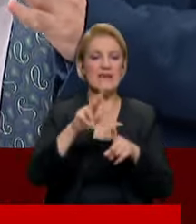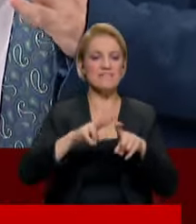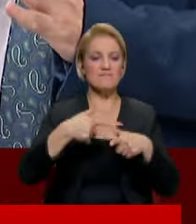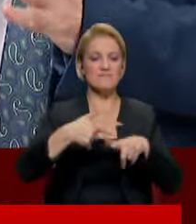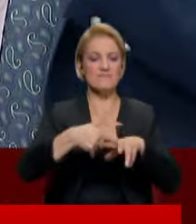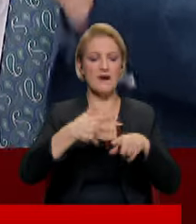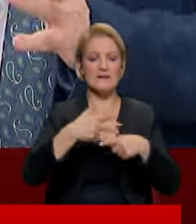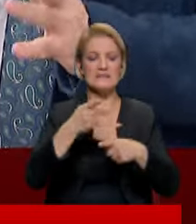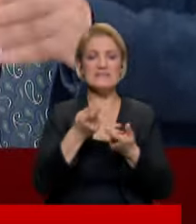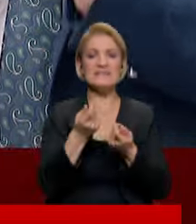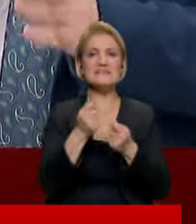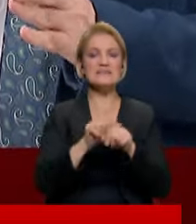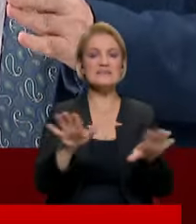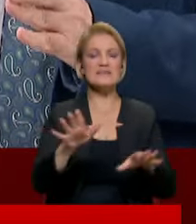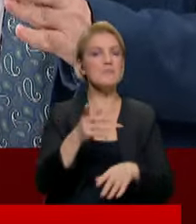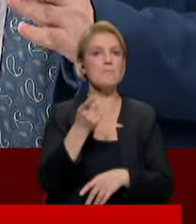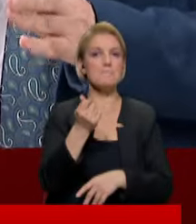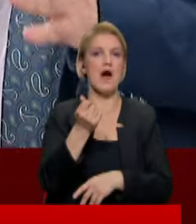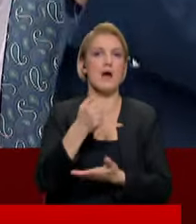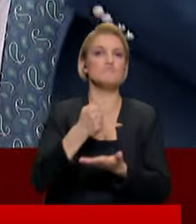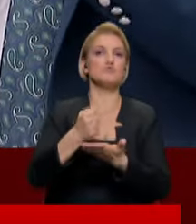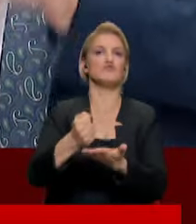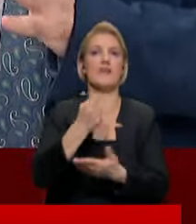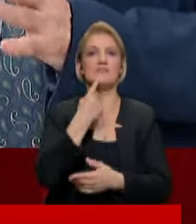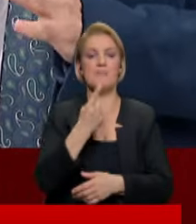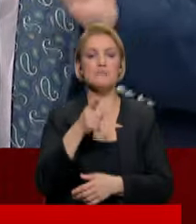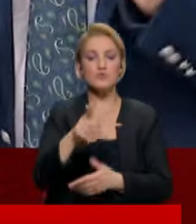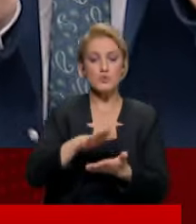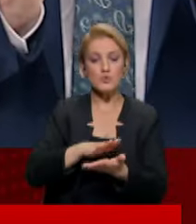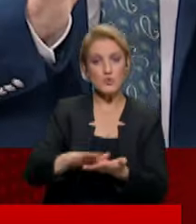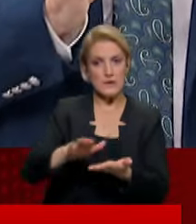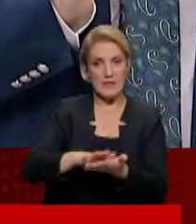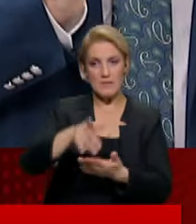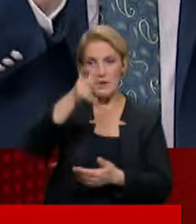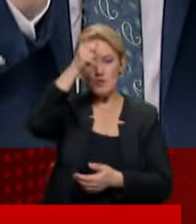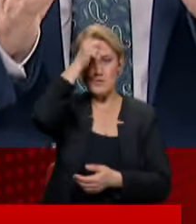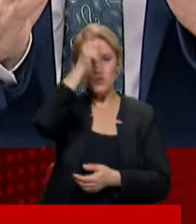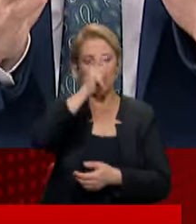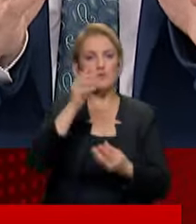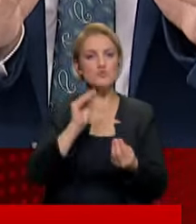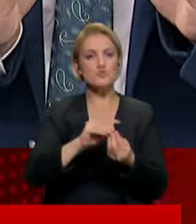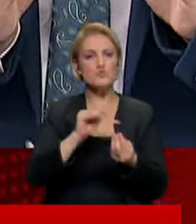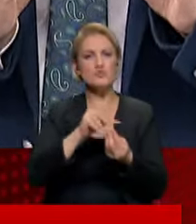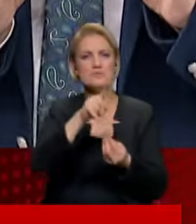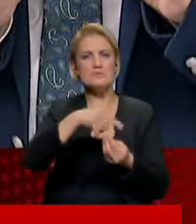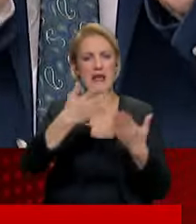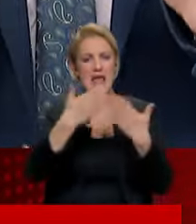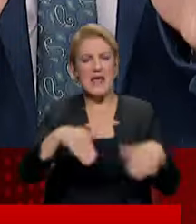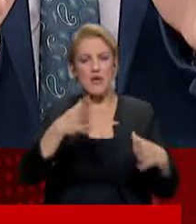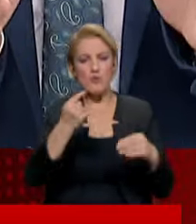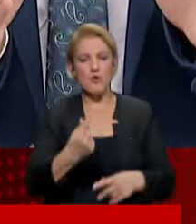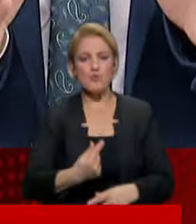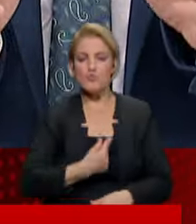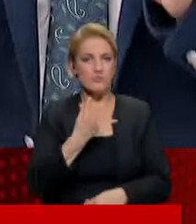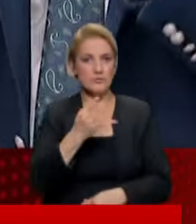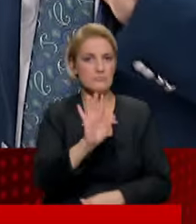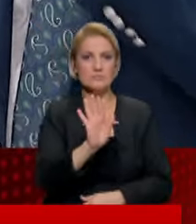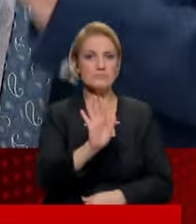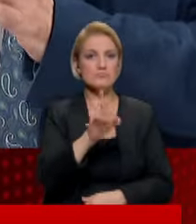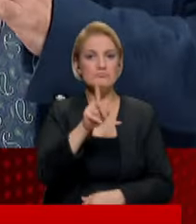sistemi para istiyor yatırım istiyor bunu düzelttik Türkiye'de suçluluk engellenecektir diye bir Umuda kapılmayalım